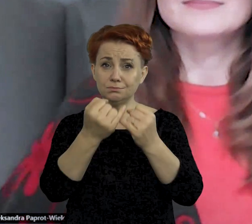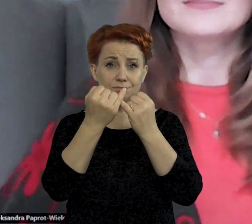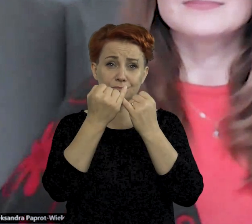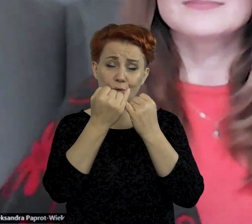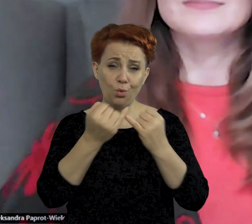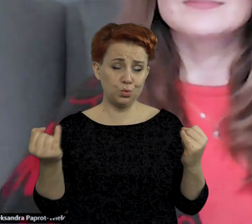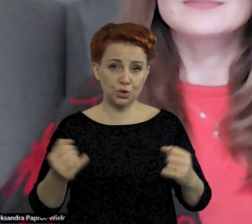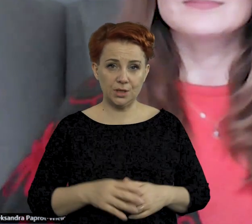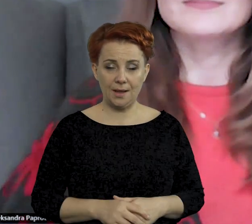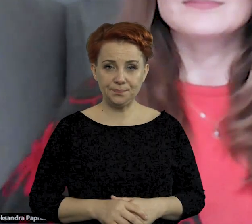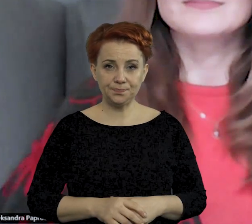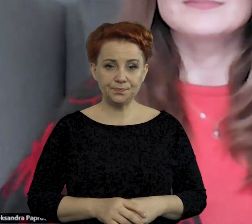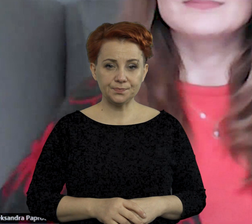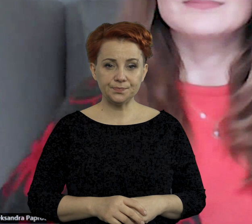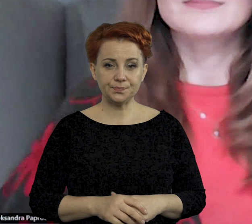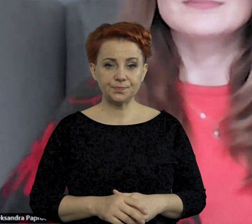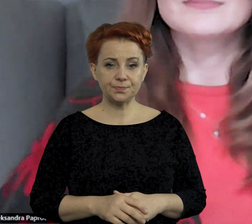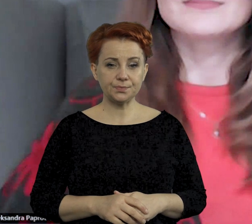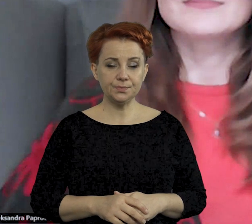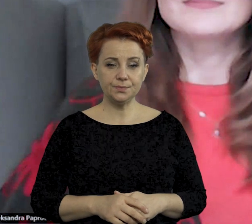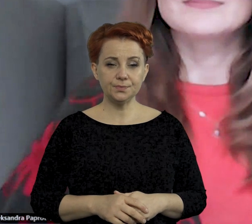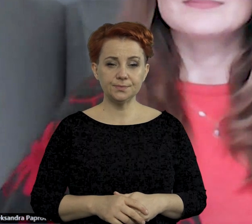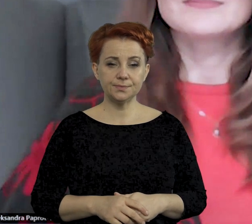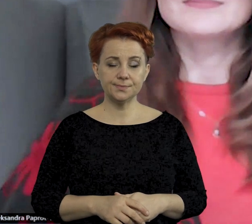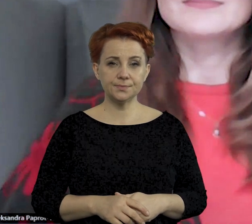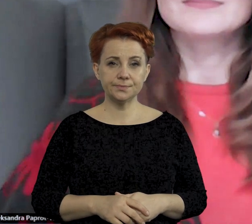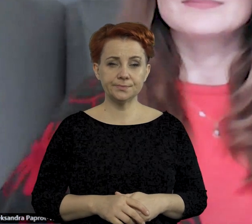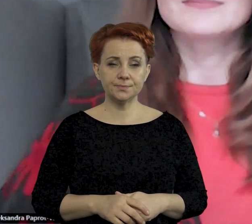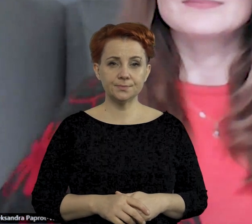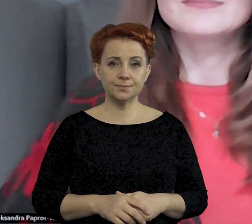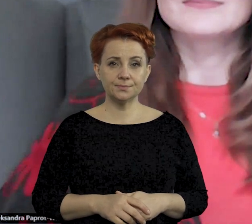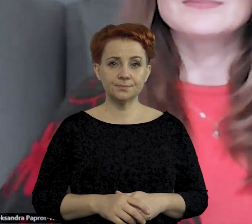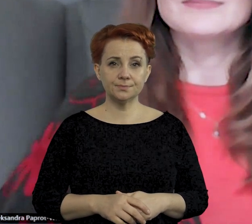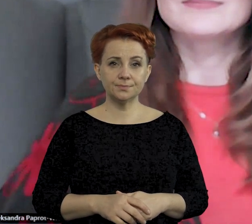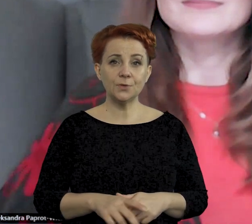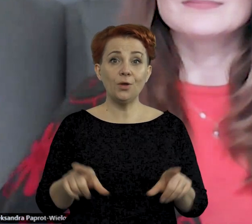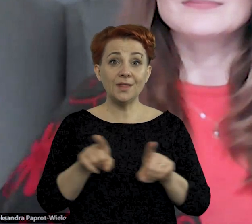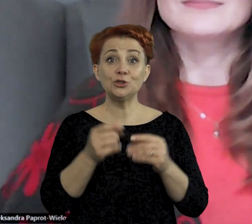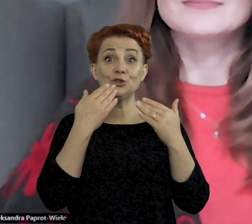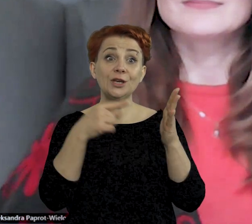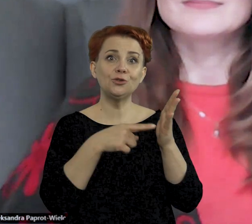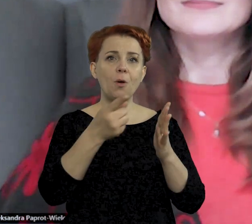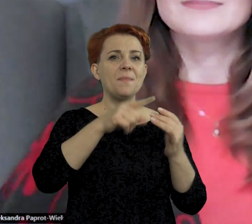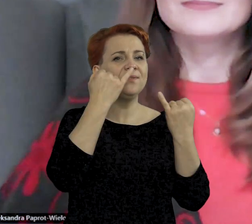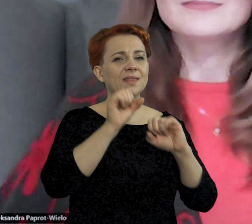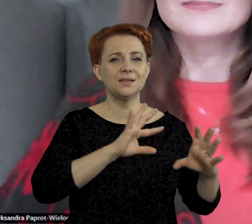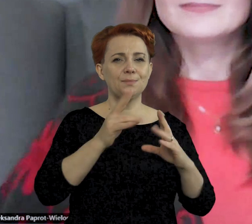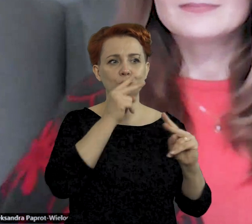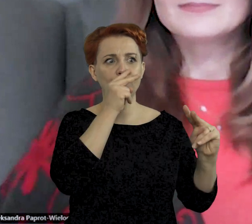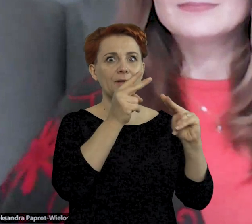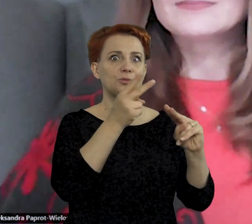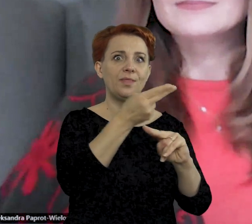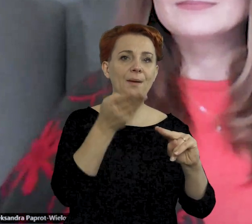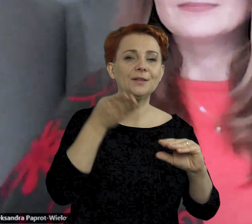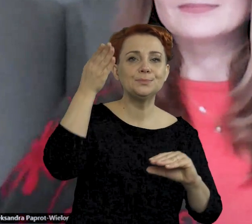skali, które gdzieś ustawiają nam myślenie o przeszłości i i pracowanie